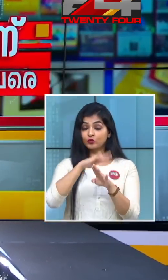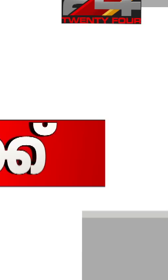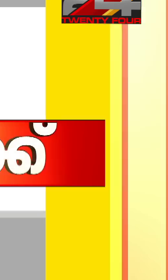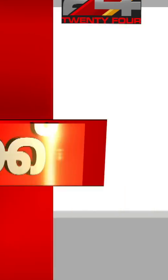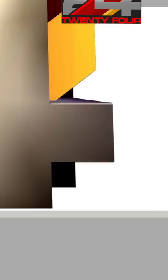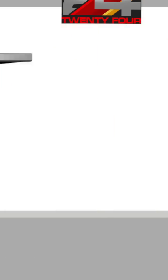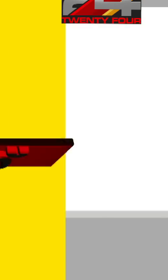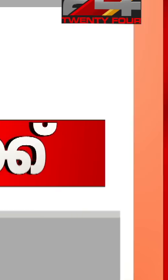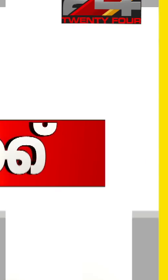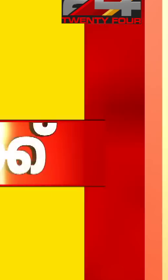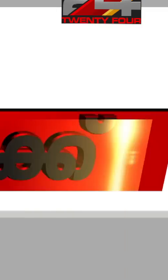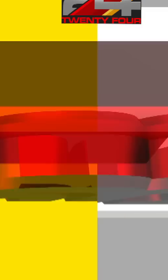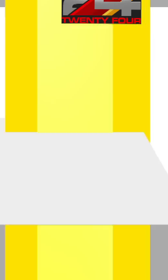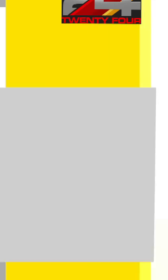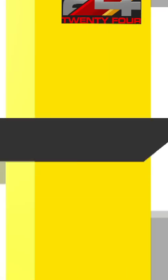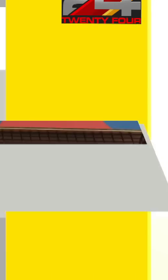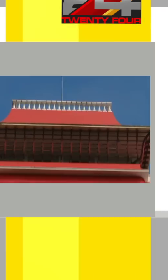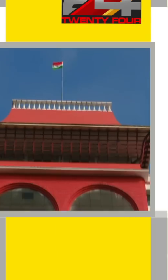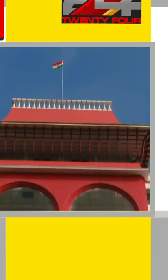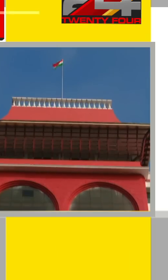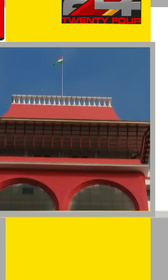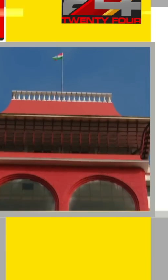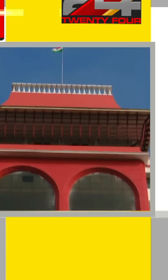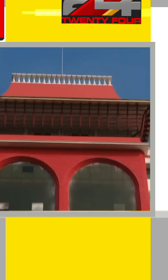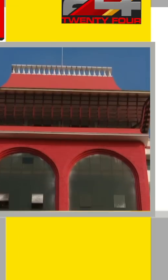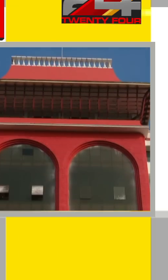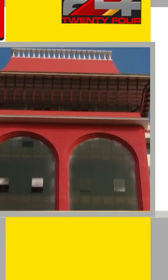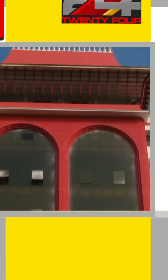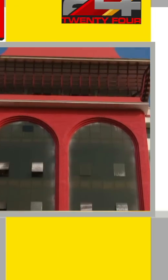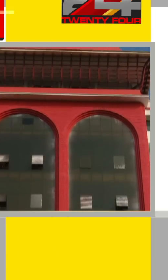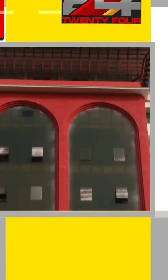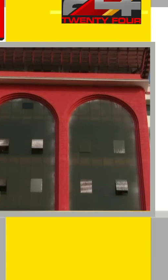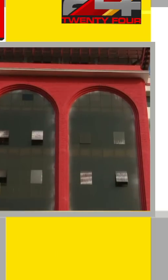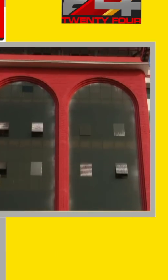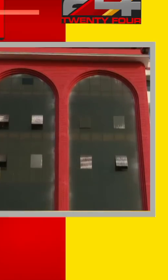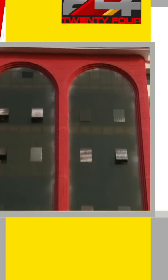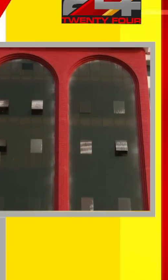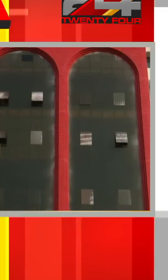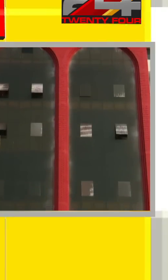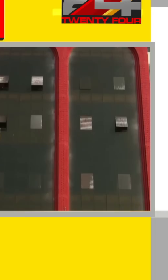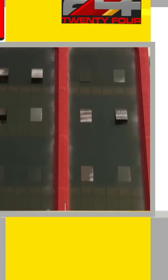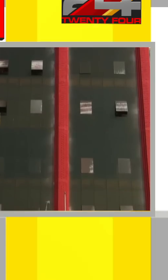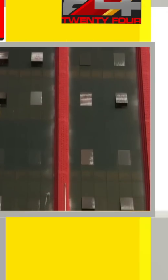ഹൈക്കോടതി നിർദ്ദേശം നൽകിയിട്ടുണ്ട്. ശ്രീകാന്ത് കൊച്ചിയിൽ ചേർന്നു. ശ്രീകാന്ത്, ഇങ്ങനെ നിരീക്ഷണത്തിലേക്ക് ഹൈക്കോടതി എത്താൻ കാരണം എന്താണ് കൂടുതൽ വിവരങ്ങൾ?